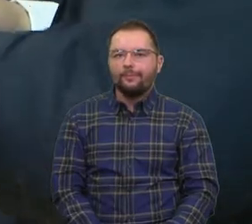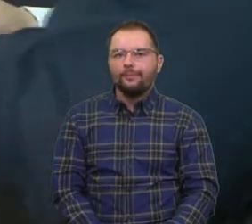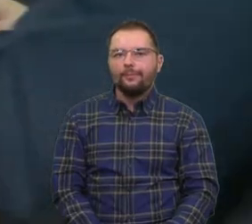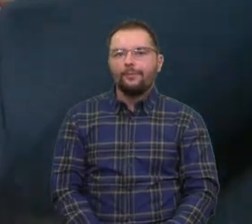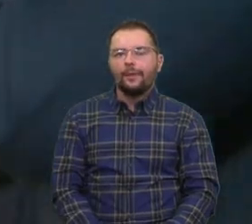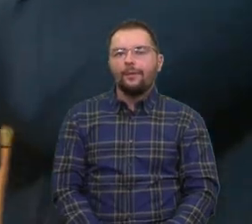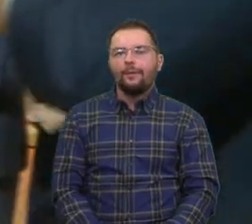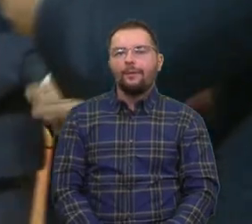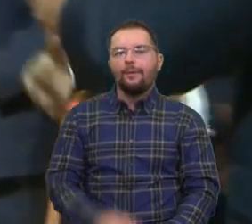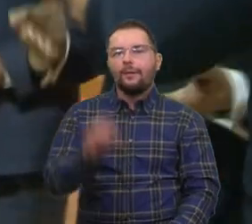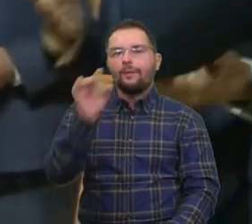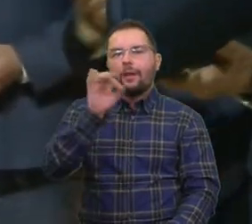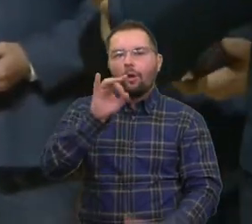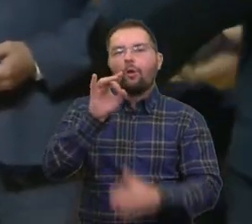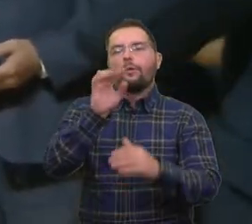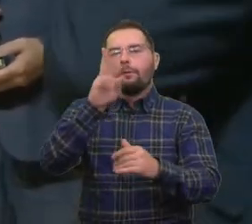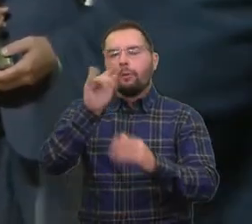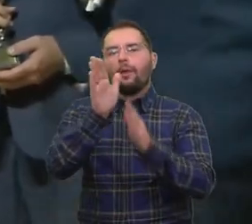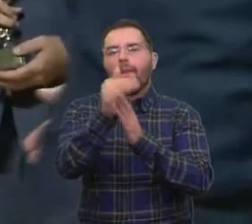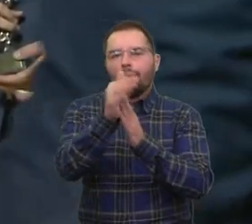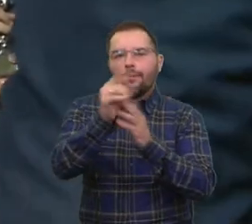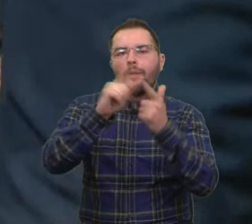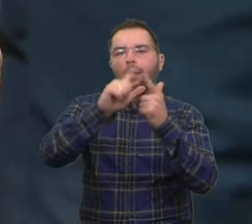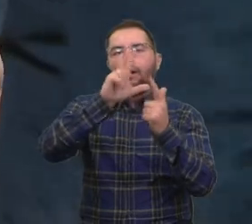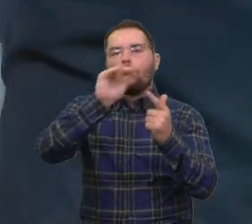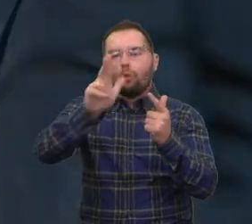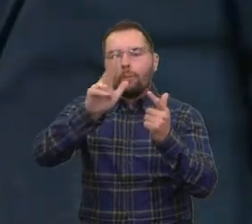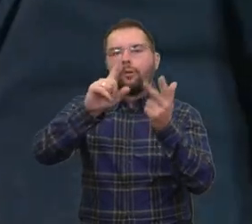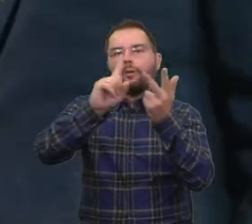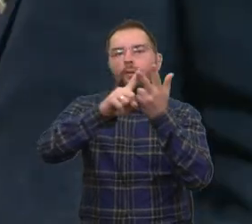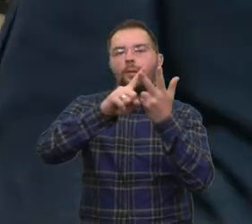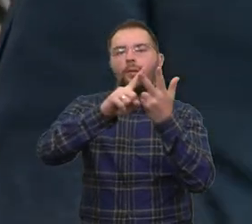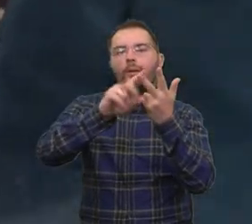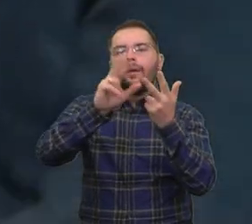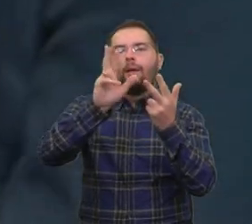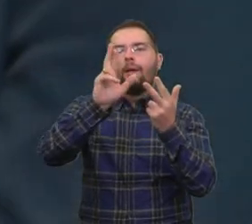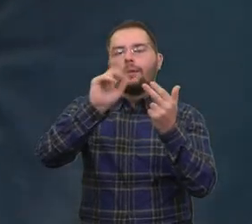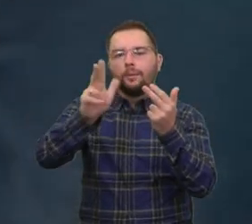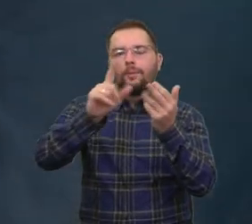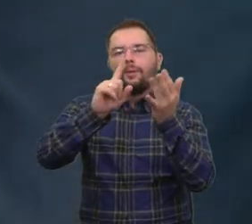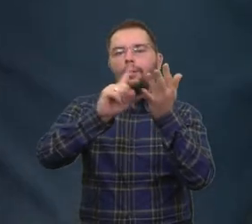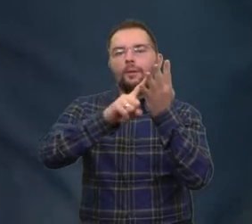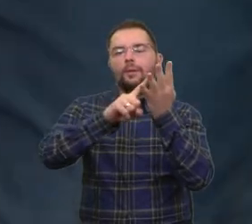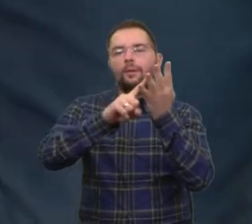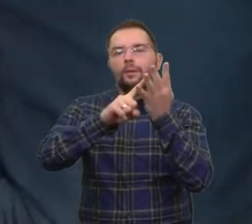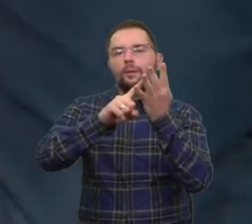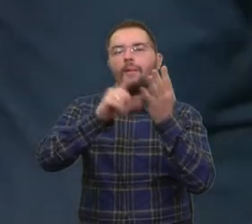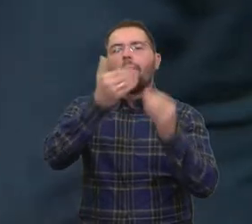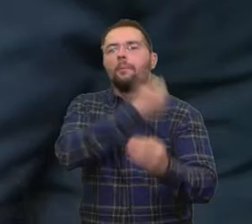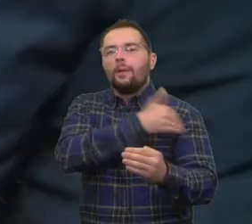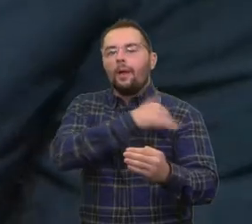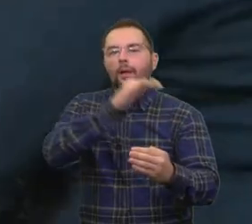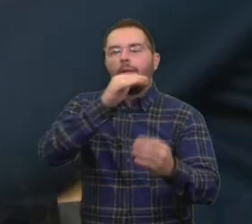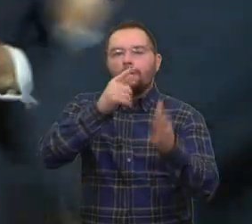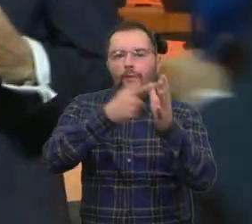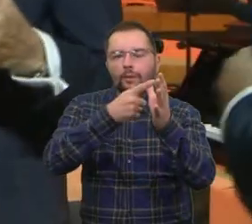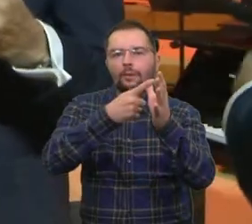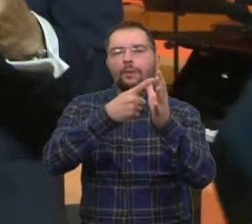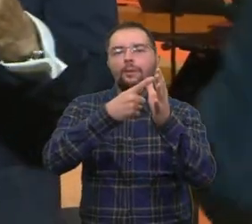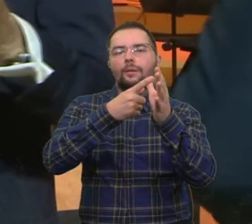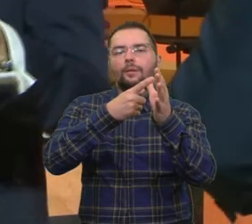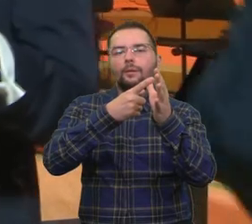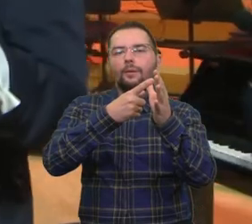Grzegorz Swoboda, Rybnik, Henryk Kiepura-Kłobuck, Damian Mrowiec, Rybnik, Andrzej Płonka, Bielsko, Barbara